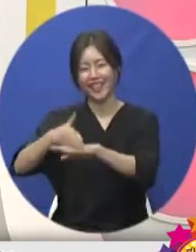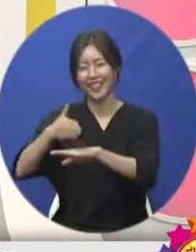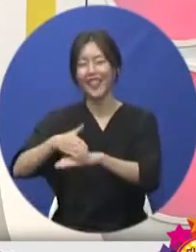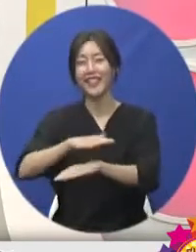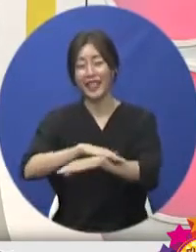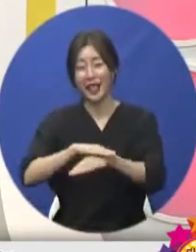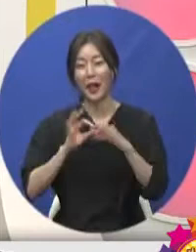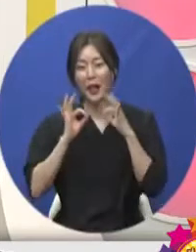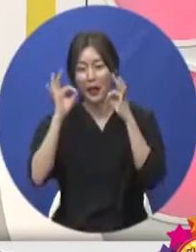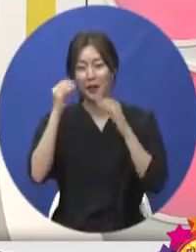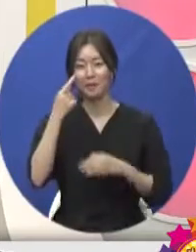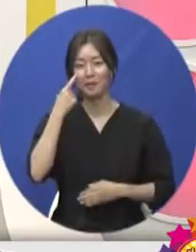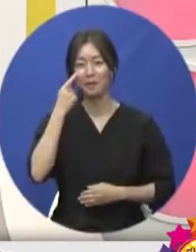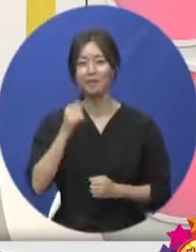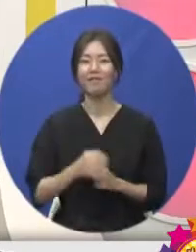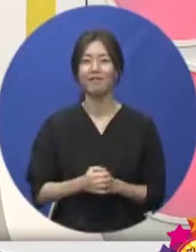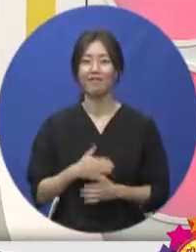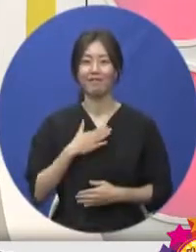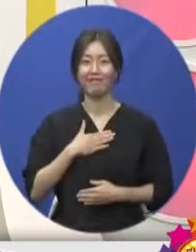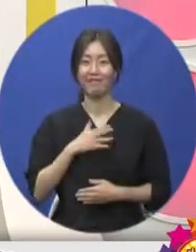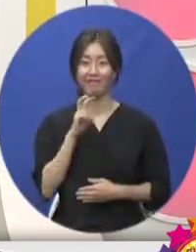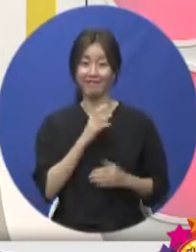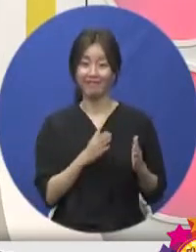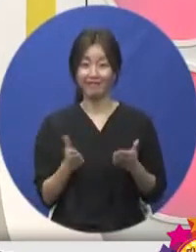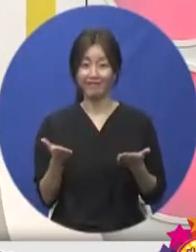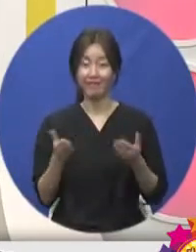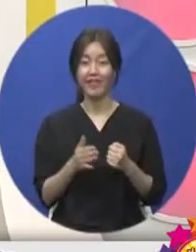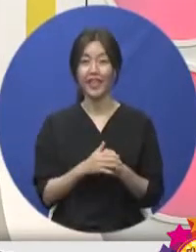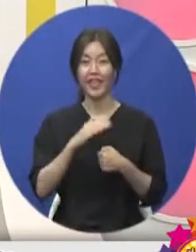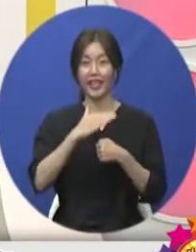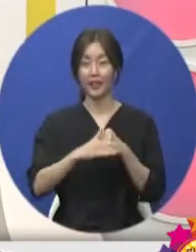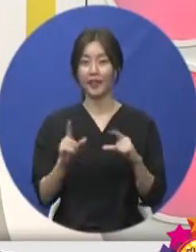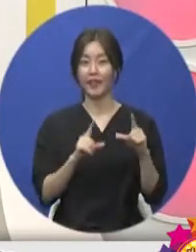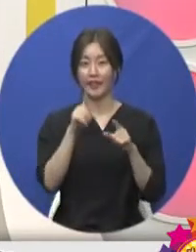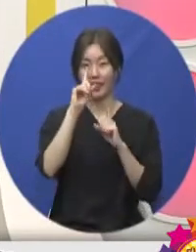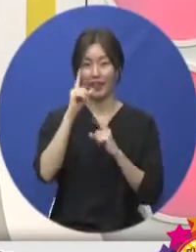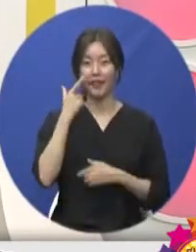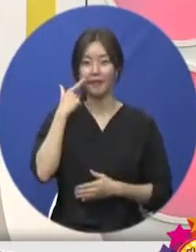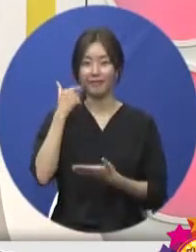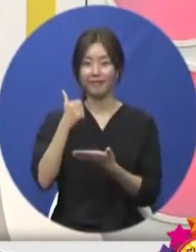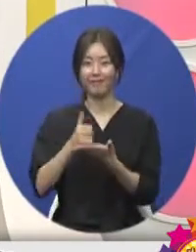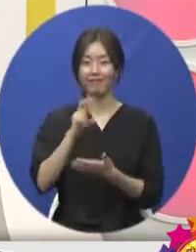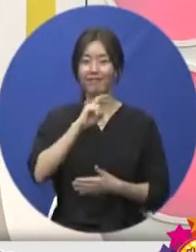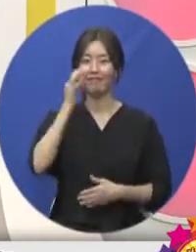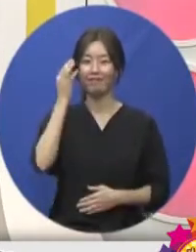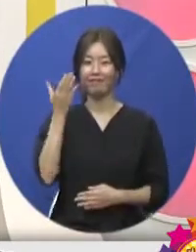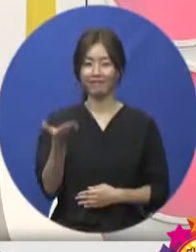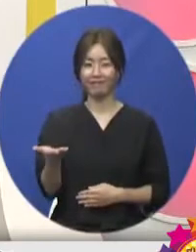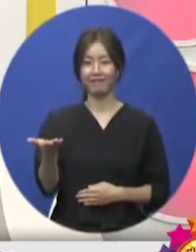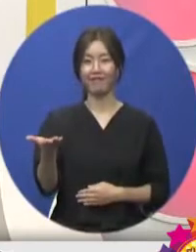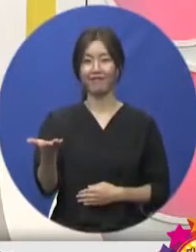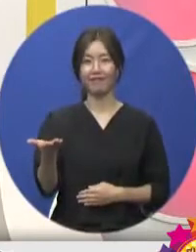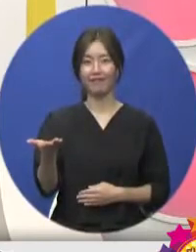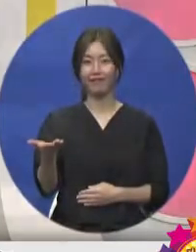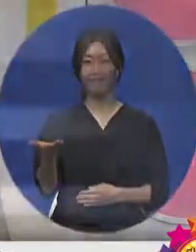잘해 보겠습니다. 네. 네. 자, 노래 갑니다. 자, 대구 수성구의 이상철 님의 노래 들어볼까요?